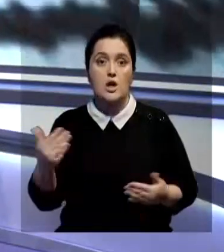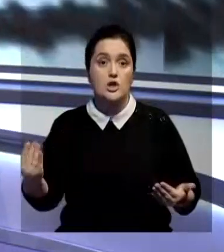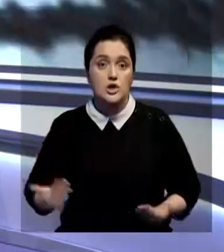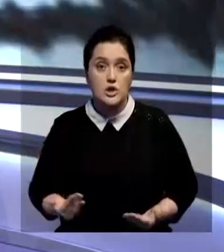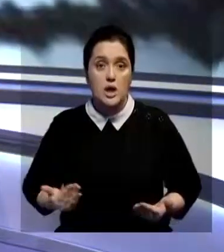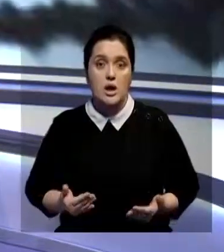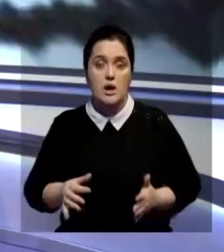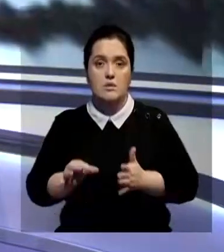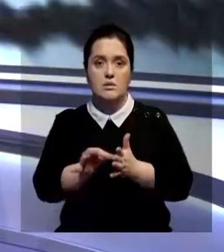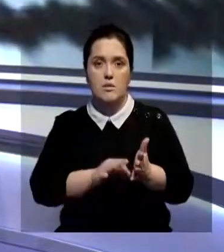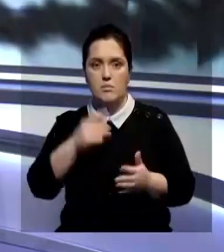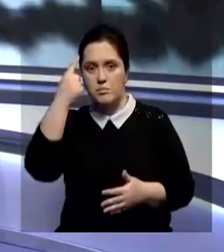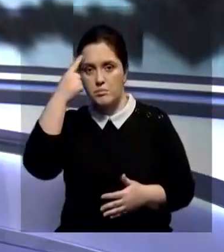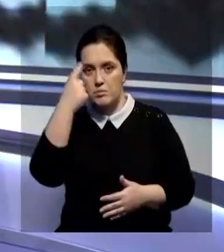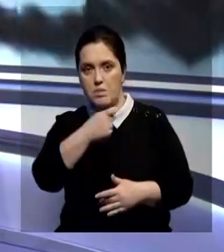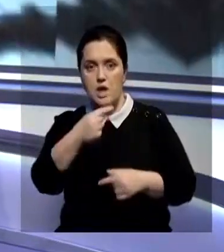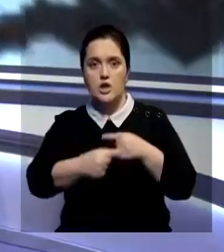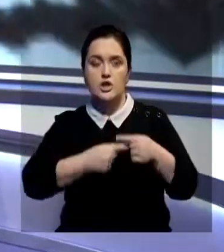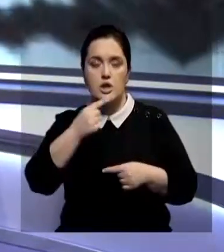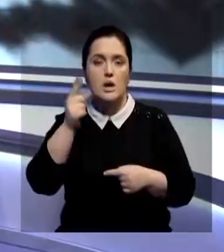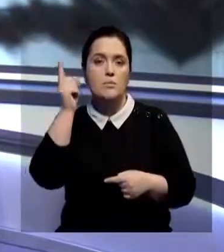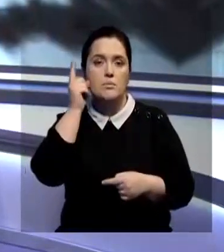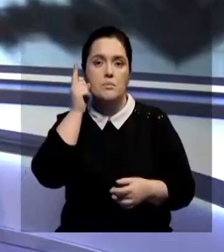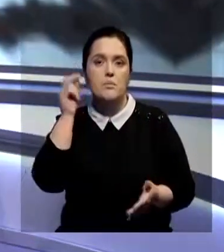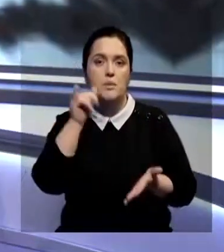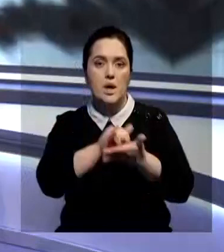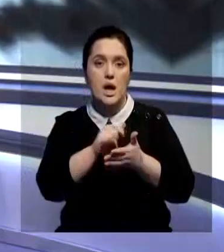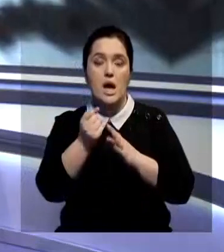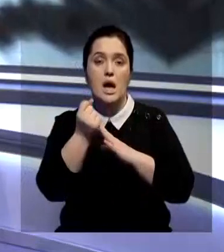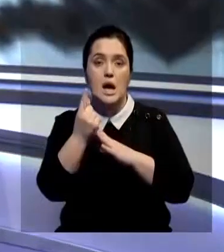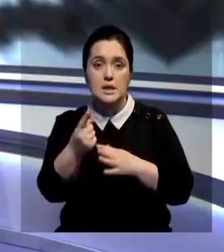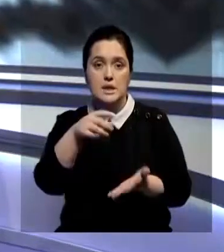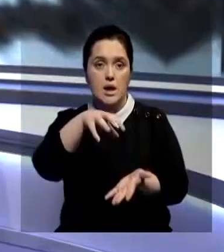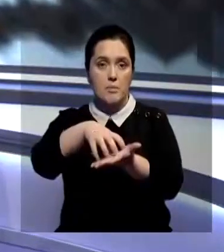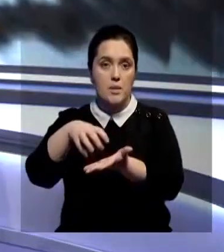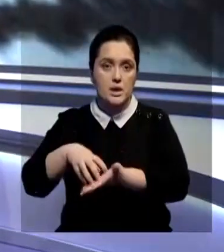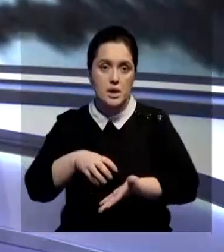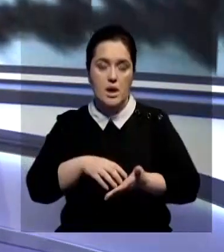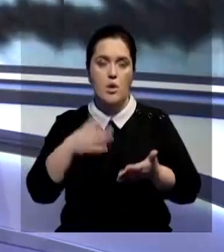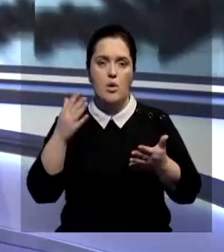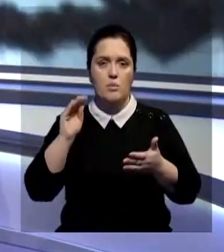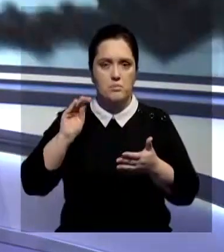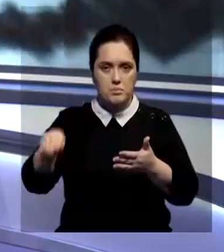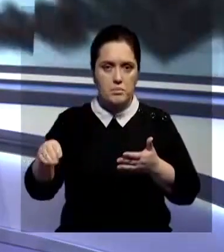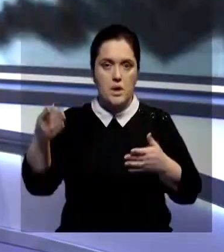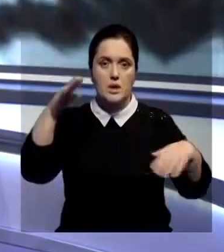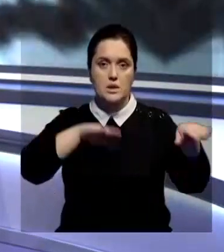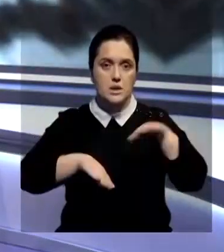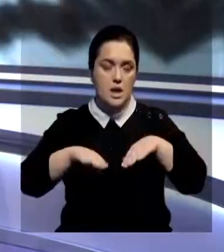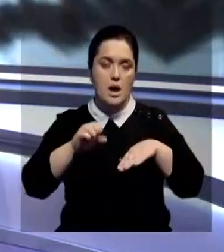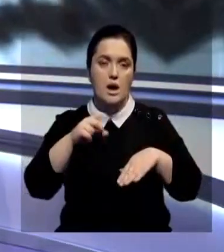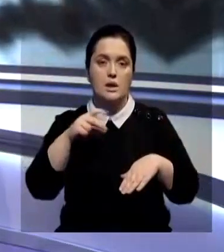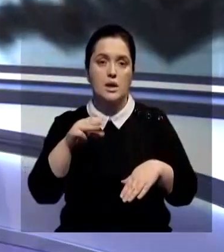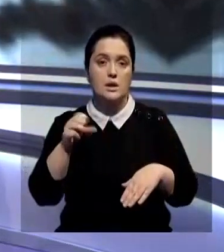жители практически мгновенно смогут получать предупреждения через мобильное приложение. 11 объектов уже размещены в горах Заилийского